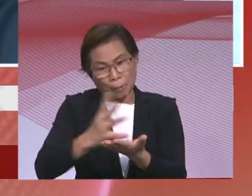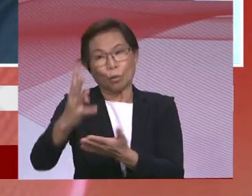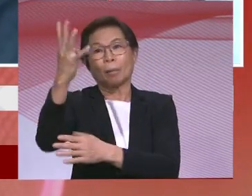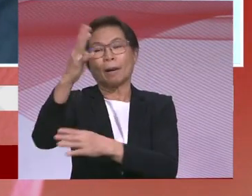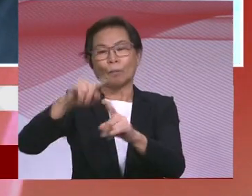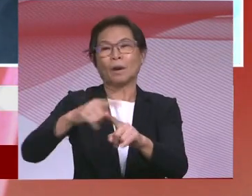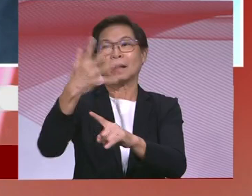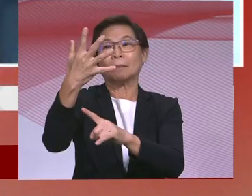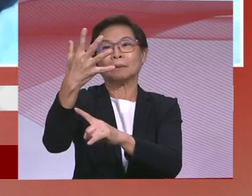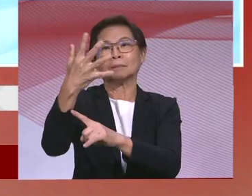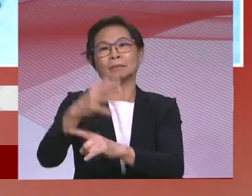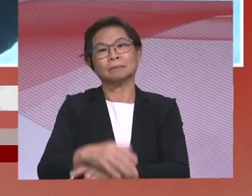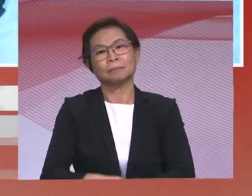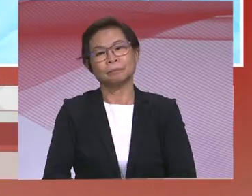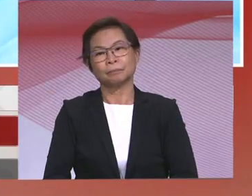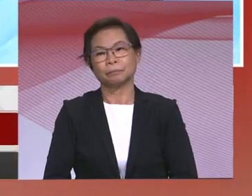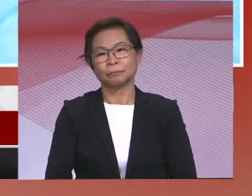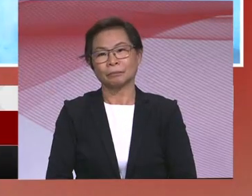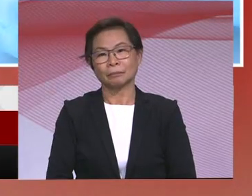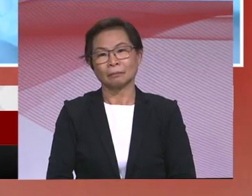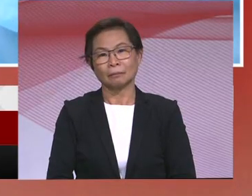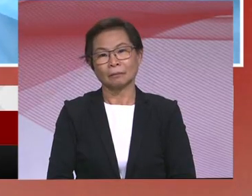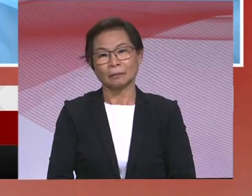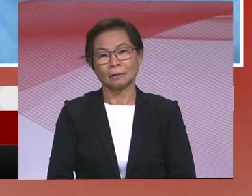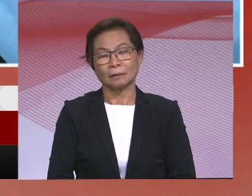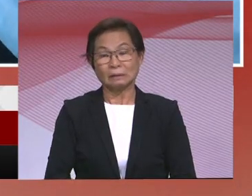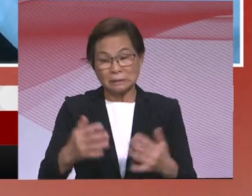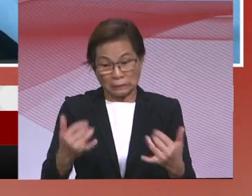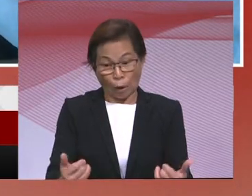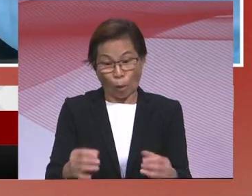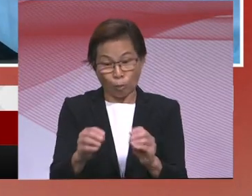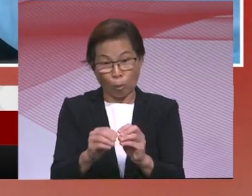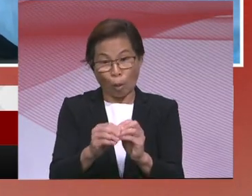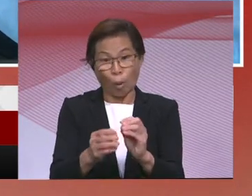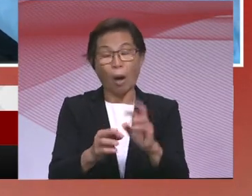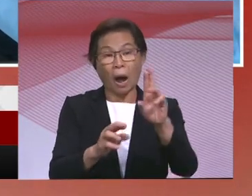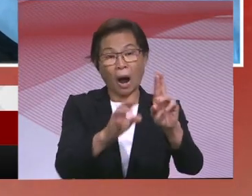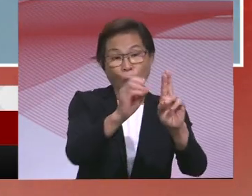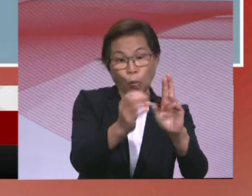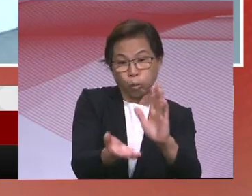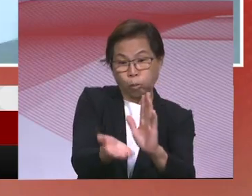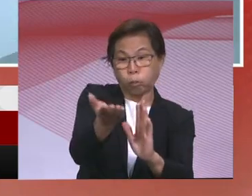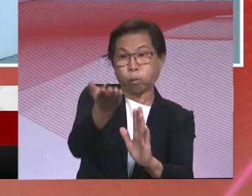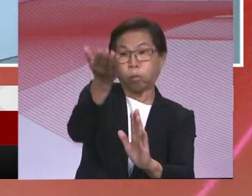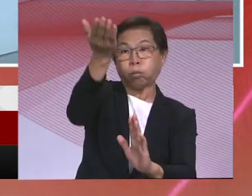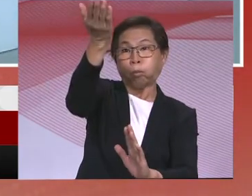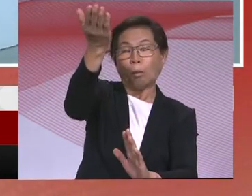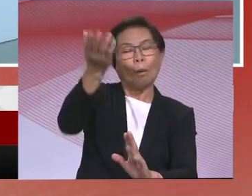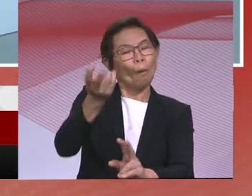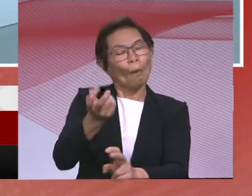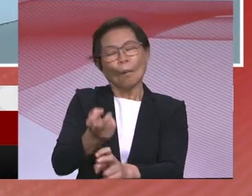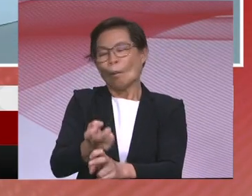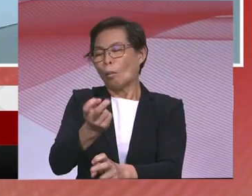bulan Mei 2021 hii Hai semakin tinggi nilai Arnold maka semakin